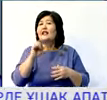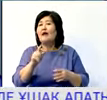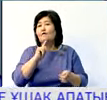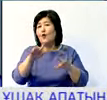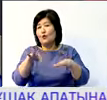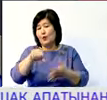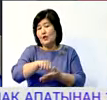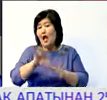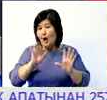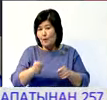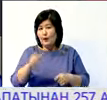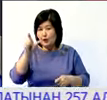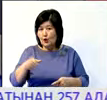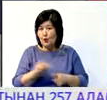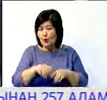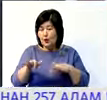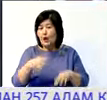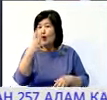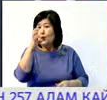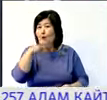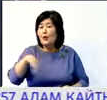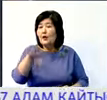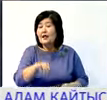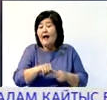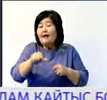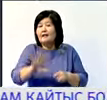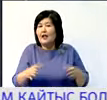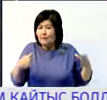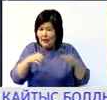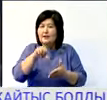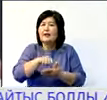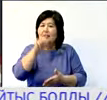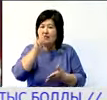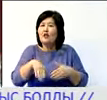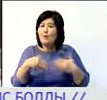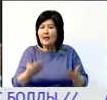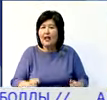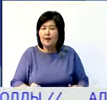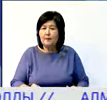өтпекші. Президент осы шаралардан төрт елдің тыс қалмасына сенім білдірді.